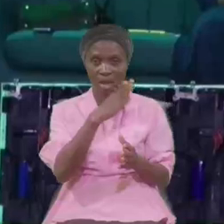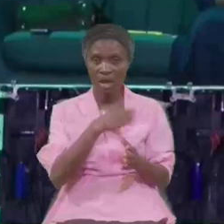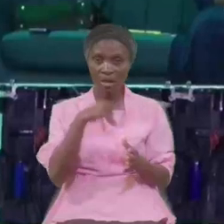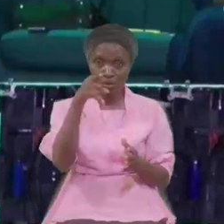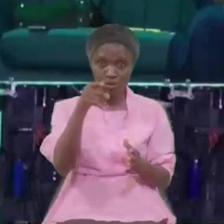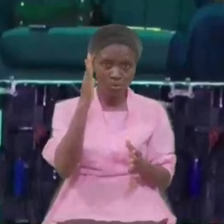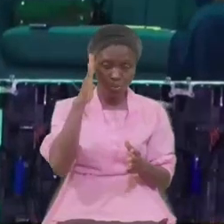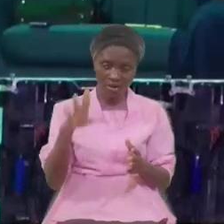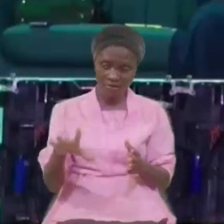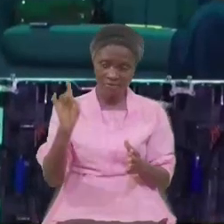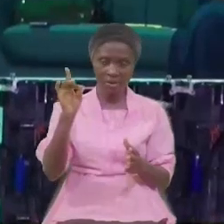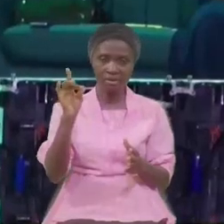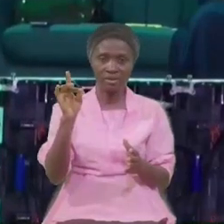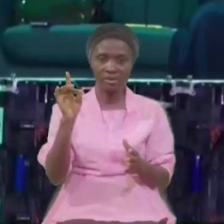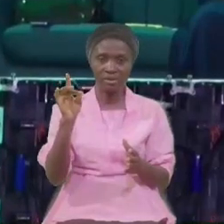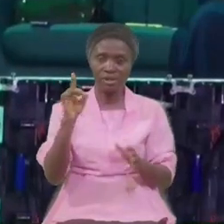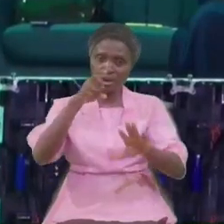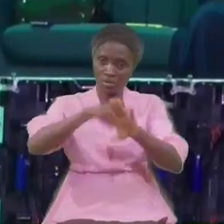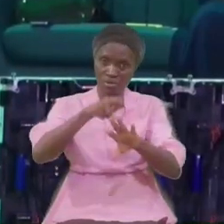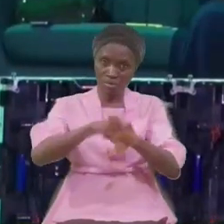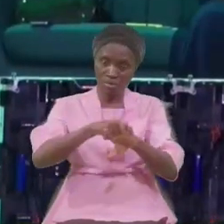Cherchez, vous trouverez.